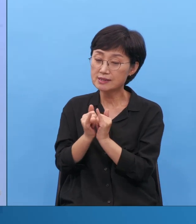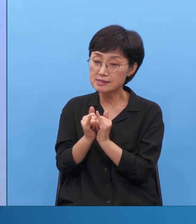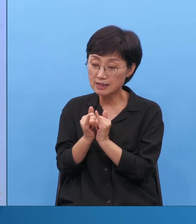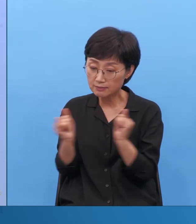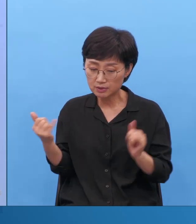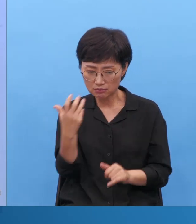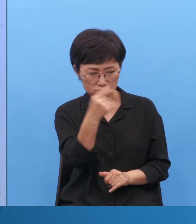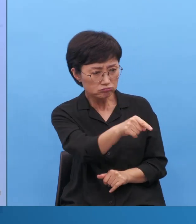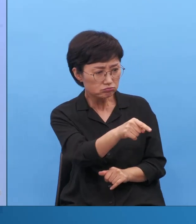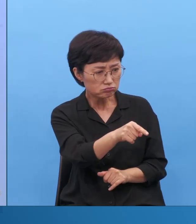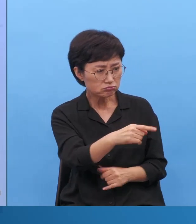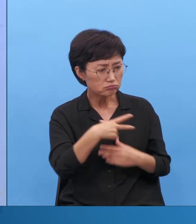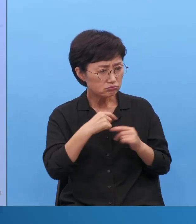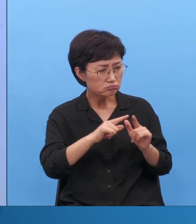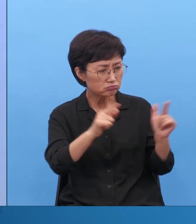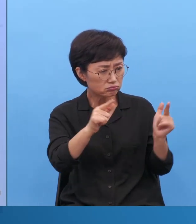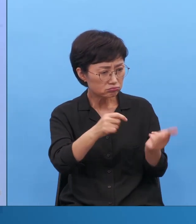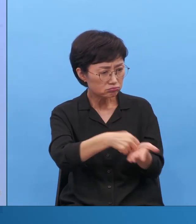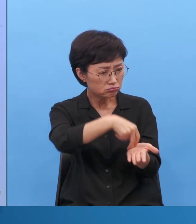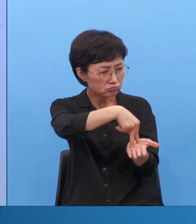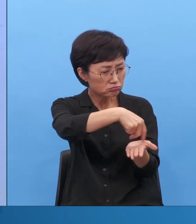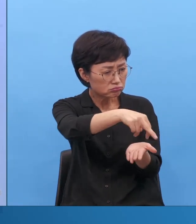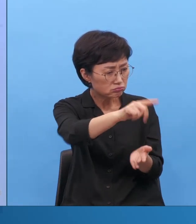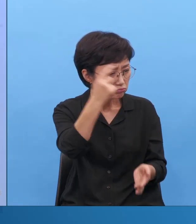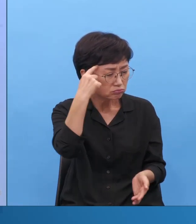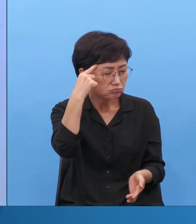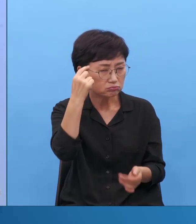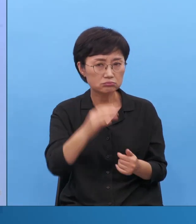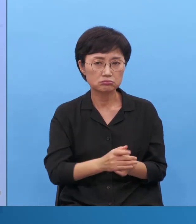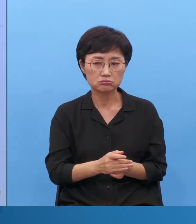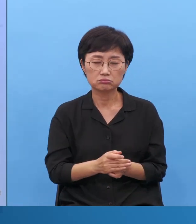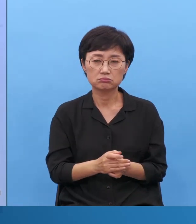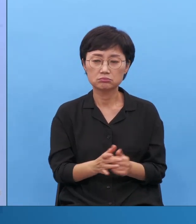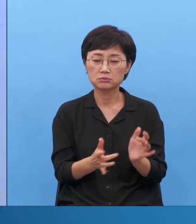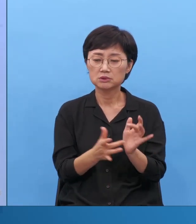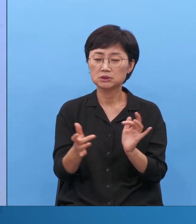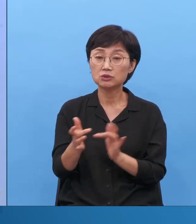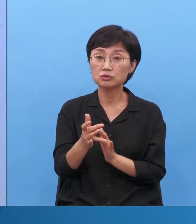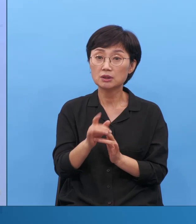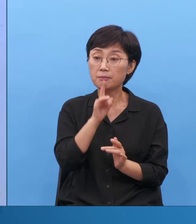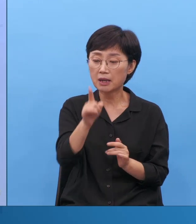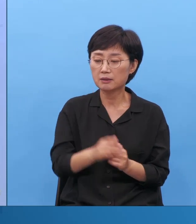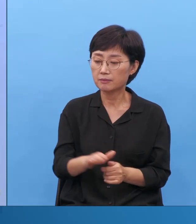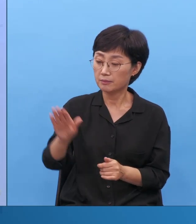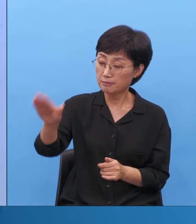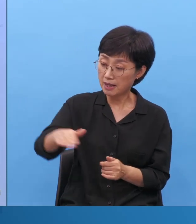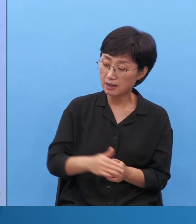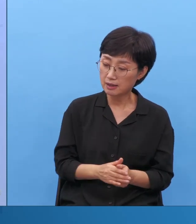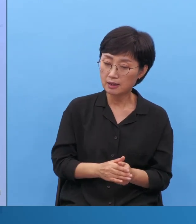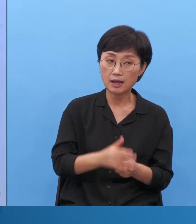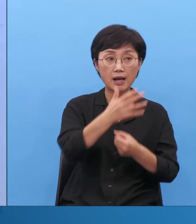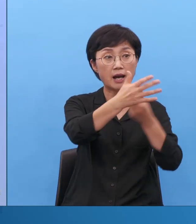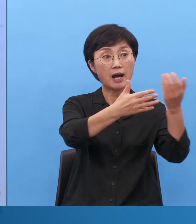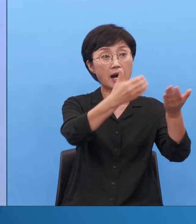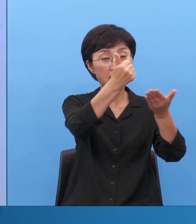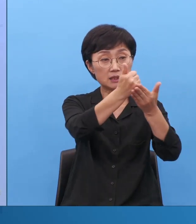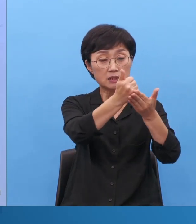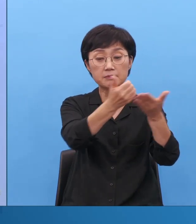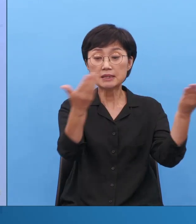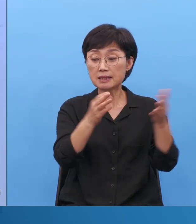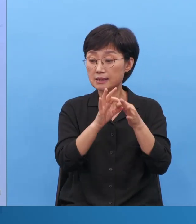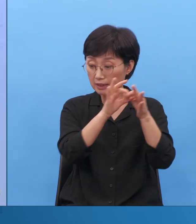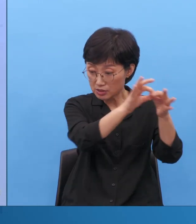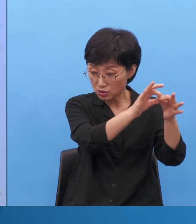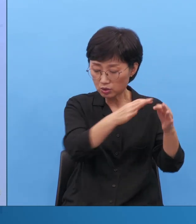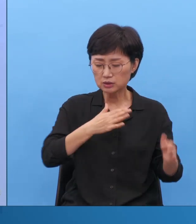하나님이 지금도 일하시니까 살리는 일을 해야 됩니까? 나도 일하느니라. But he says, it is the Sabbath. The Lord forbids you to carry your mat. And that's why Jesus came